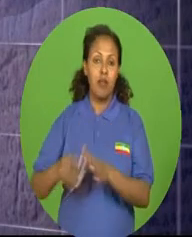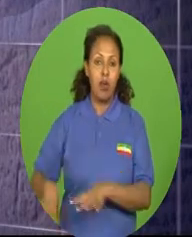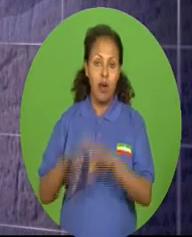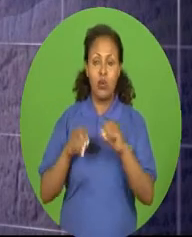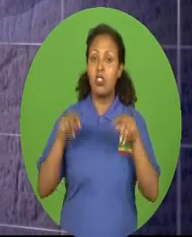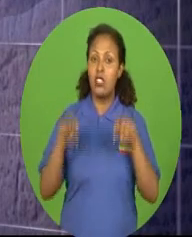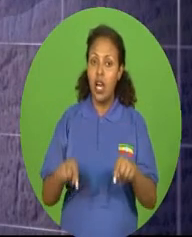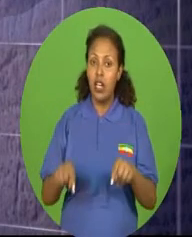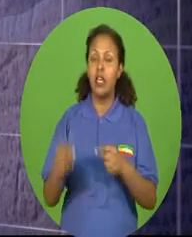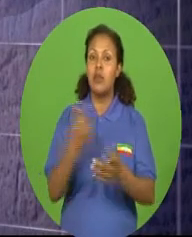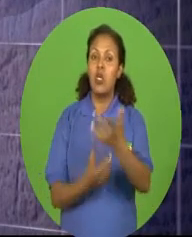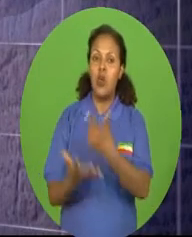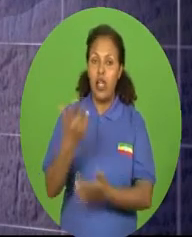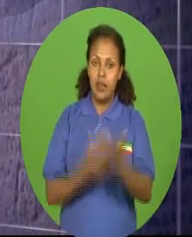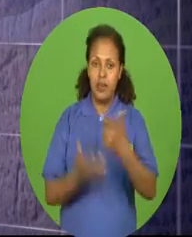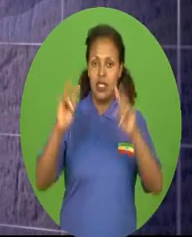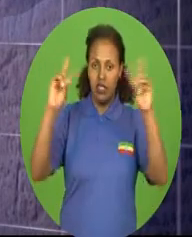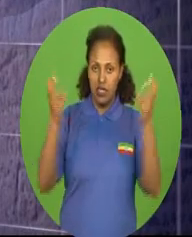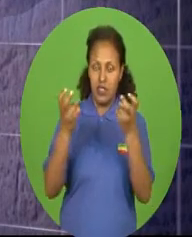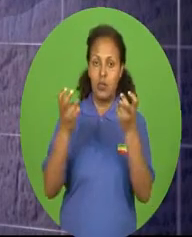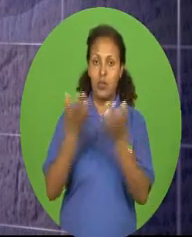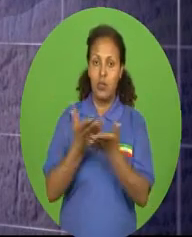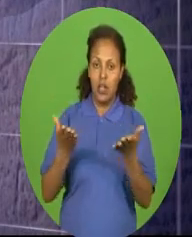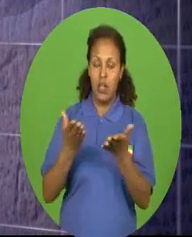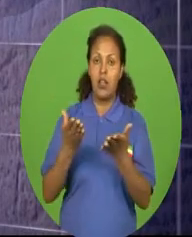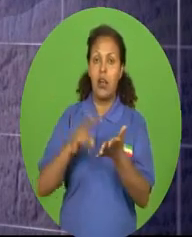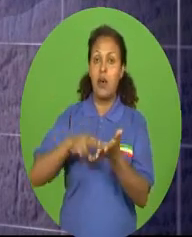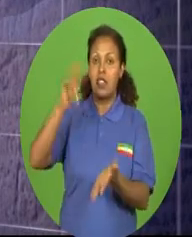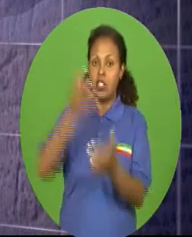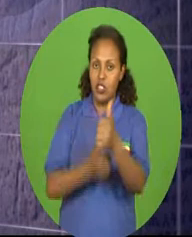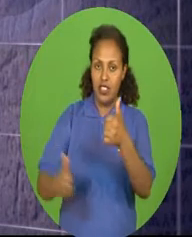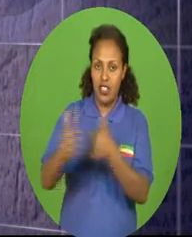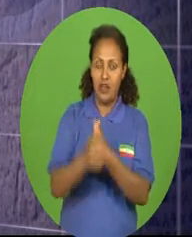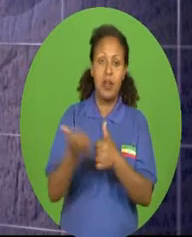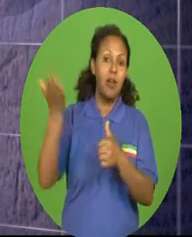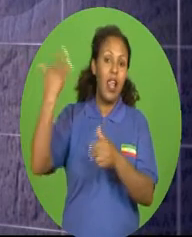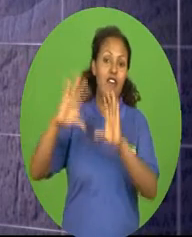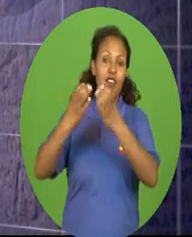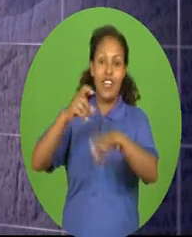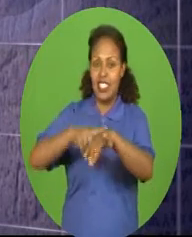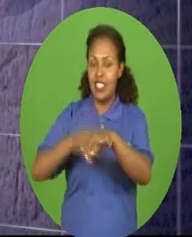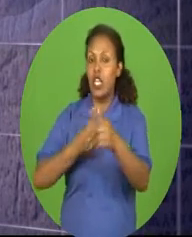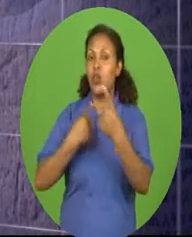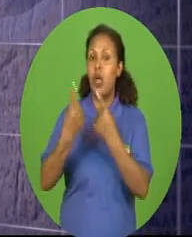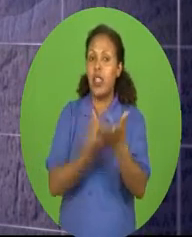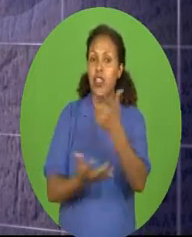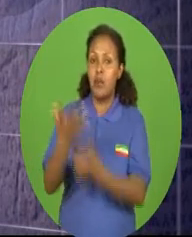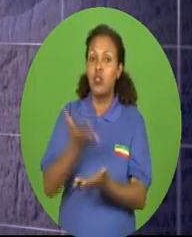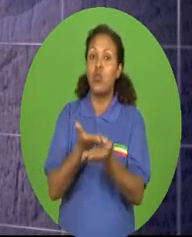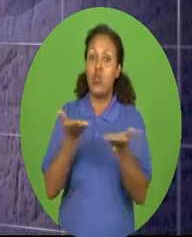መልካም ተማሪዎች ዛሬ የምንወያይበትን ርዕሰ ጉዳይ ከማንሳታችን አስቀድመን ባለፈው ክፍለ